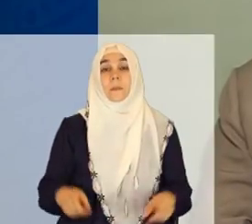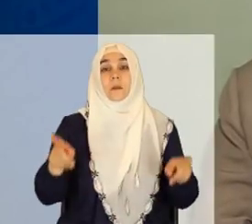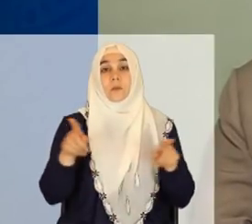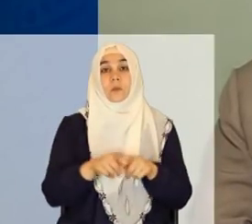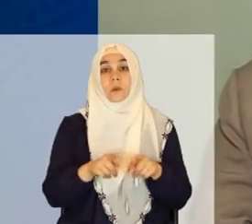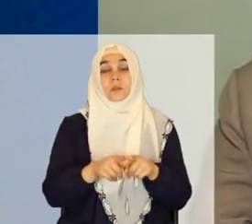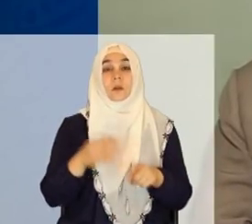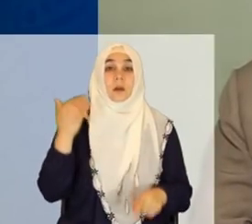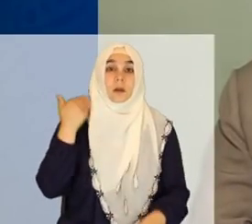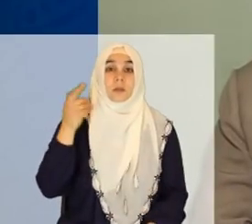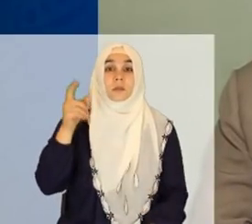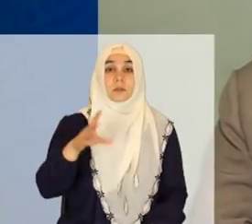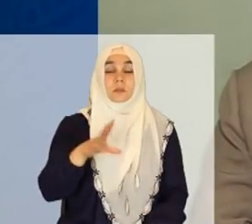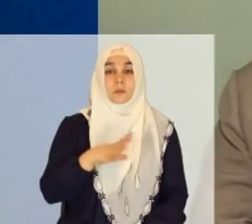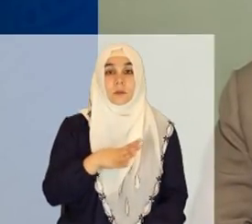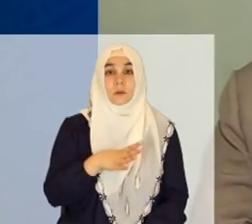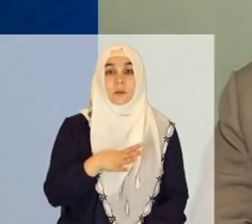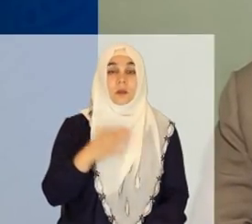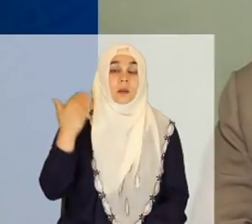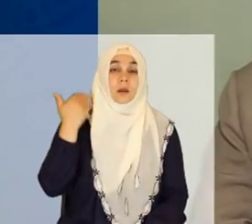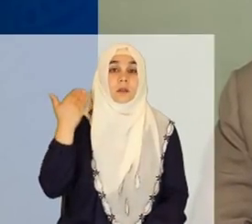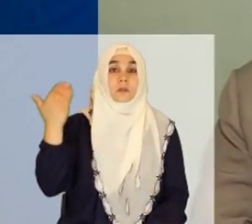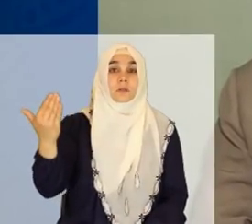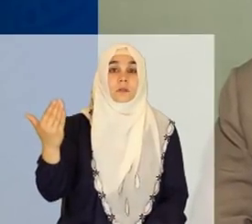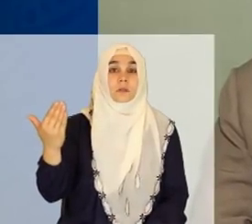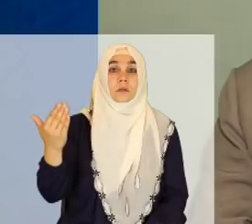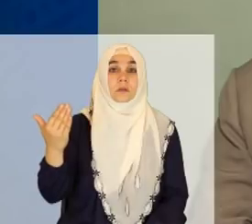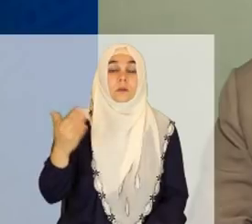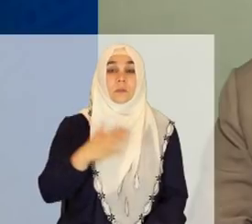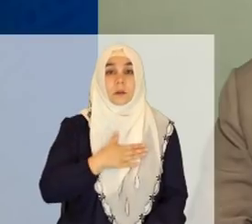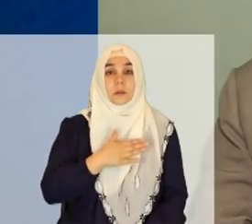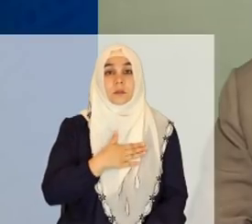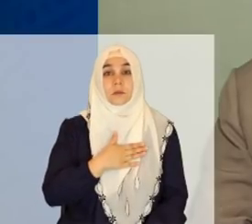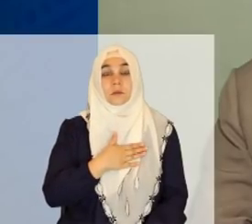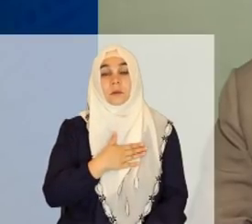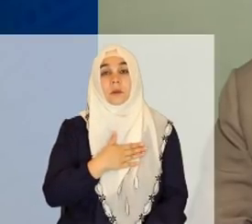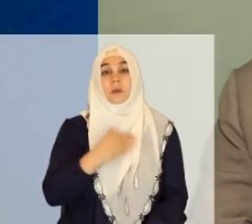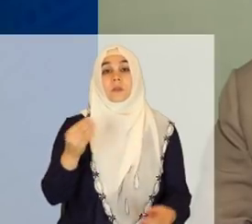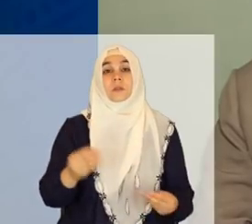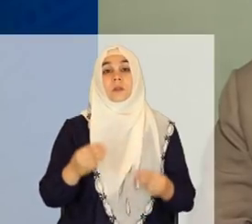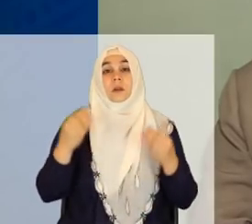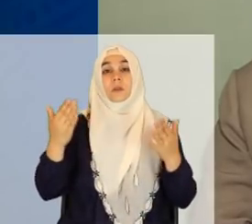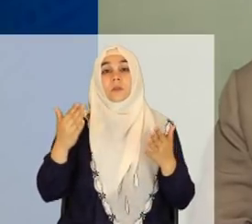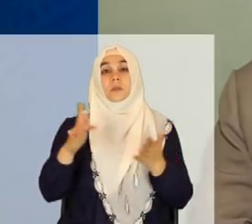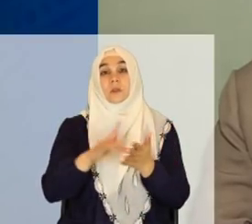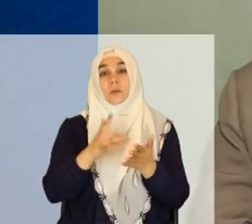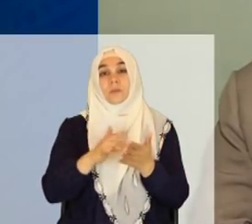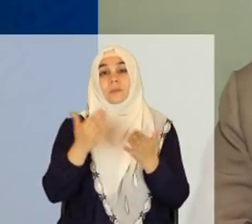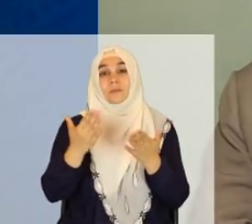o'sha qarz bergan birodar qarzdorga meni zakotimni